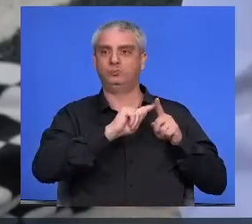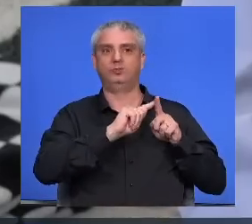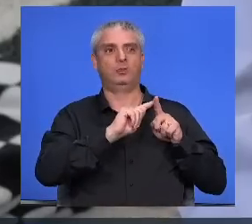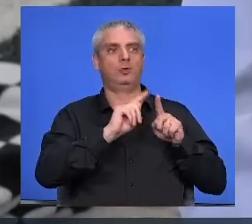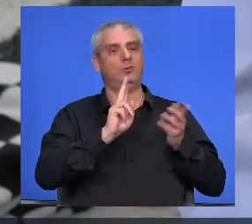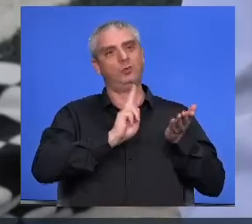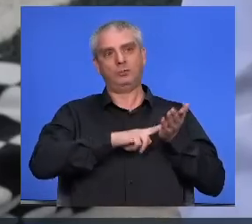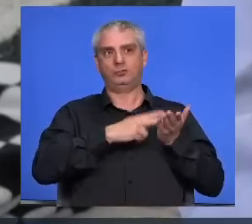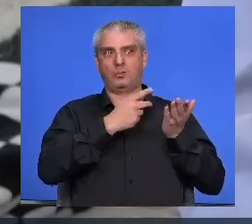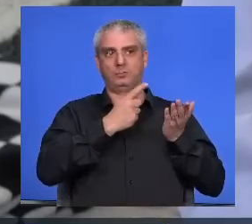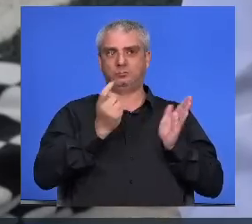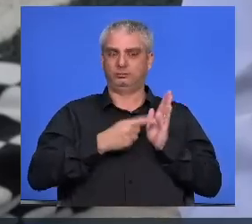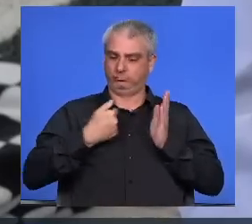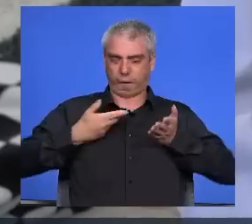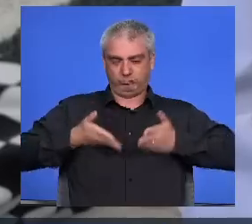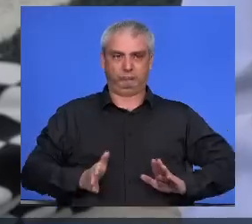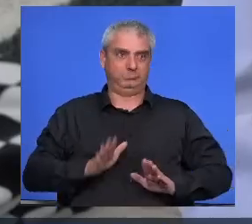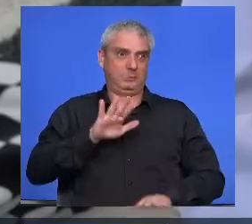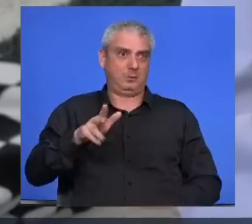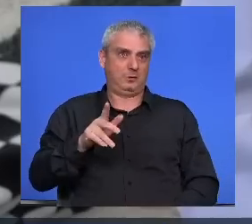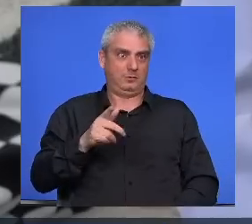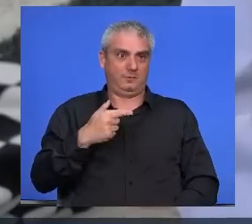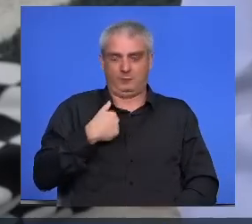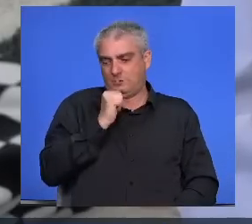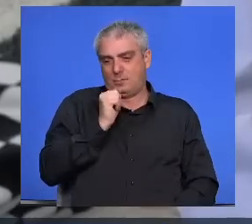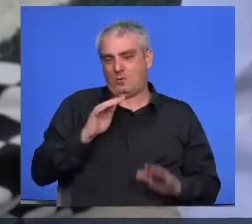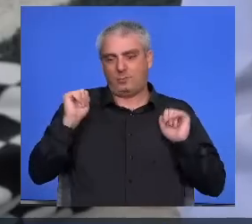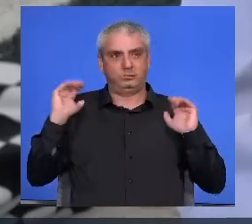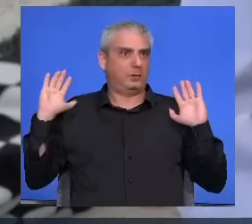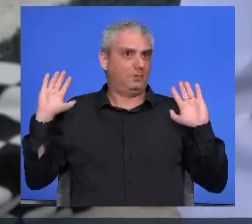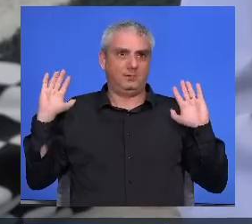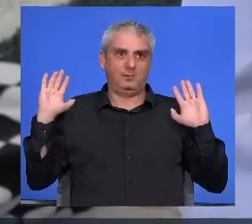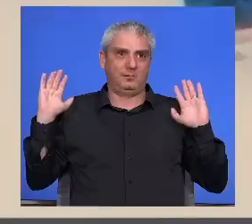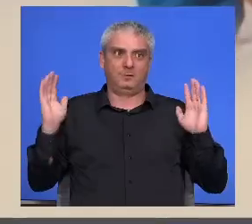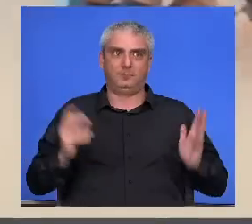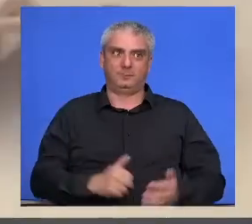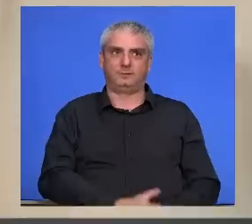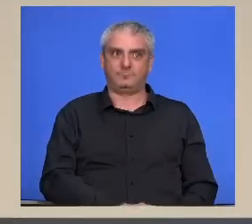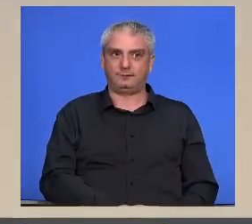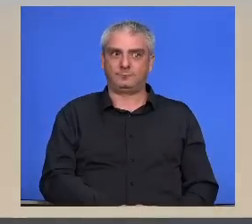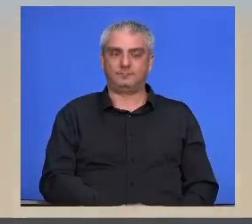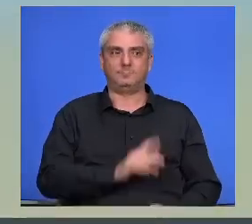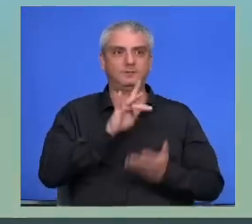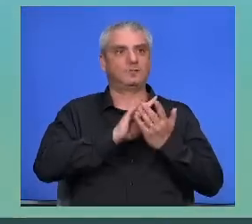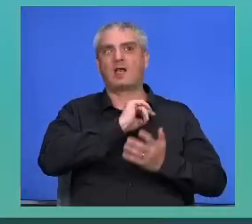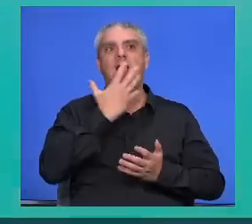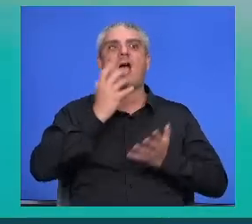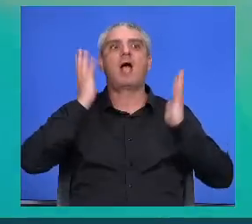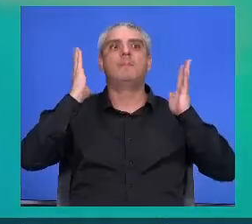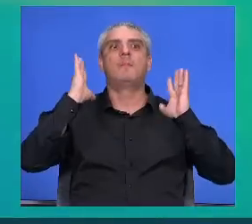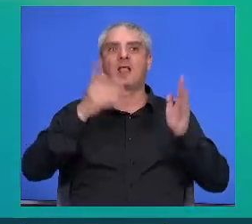출산을 요구할 수 있는 부분인 걸 제가 너무 잘 알아서 그걸 피하고 싶은 마음도 엄청 커요. 세상에서 가장 핫한